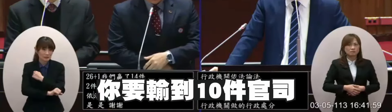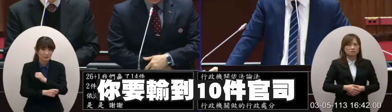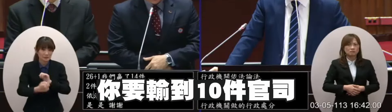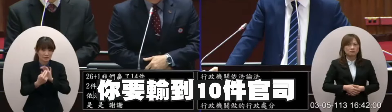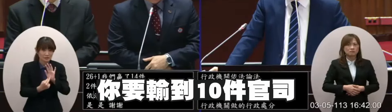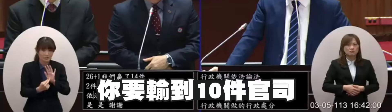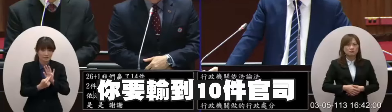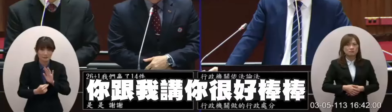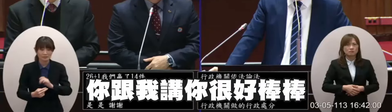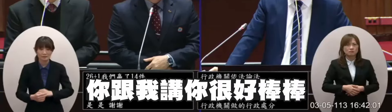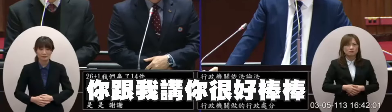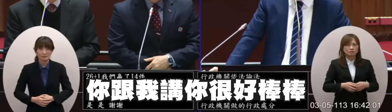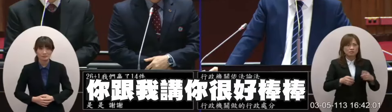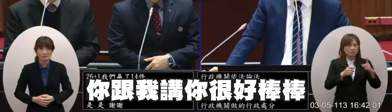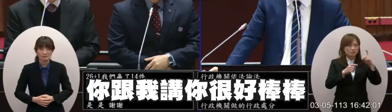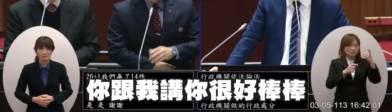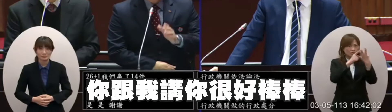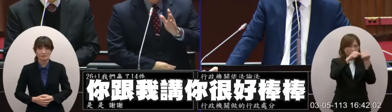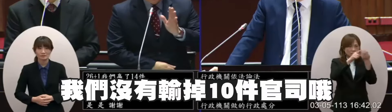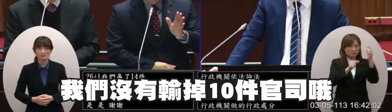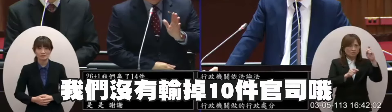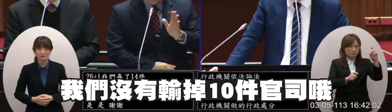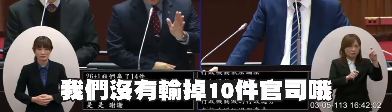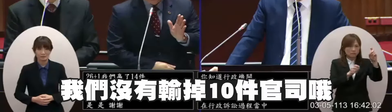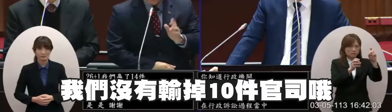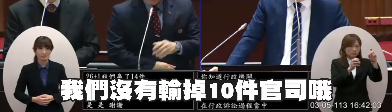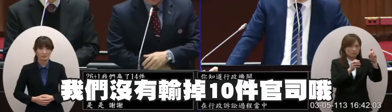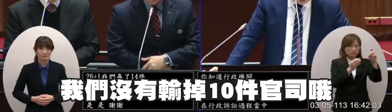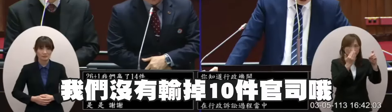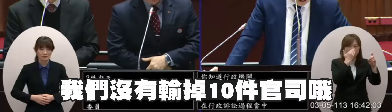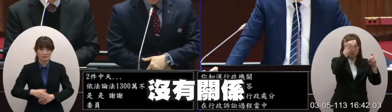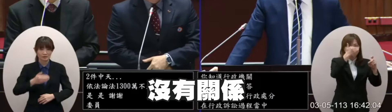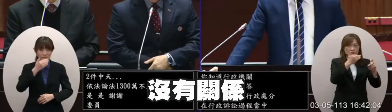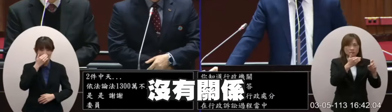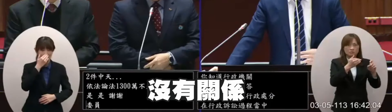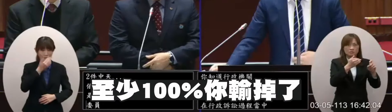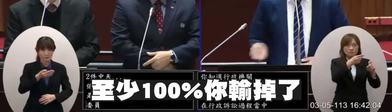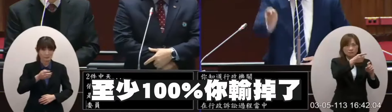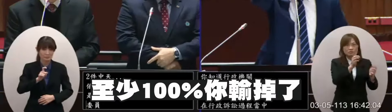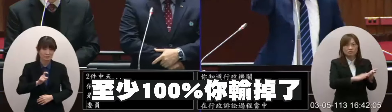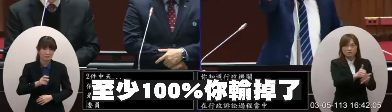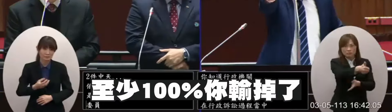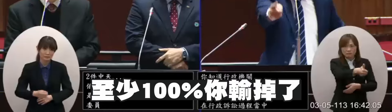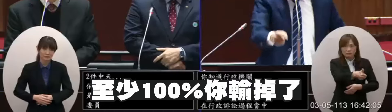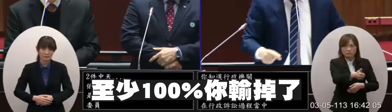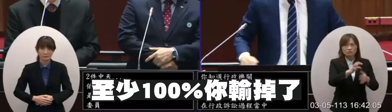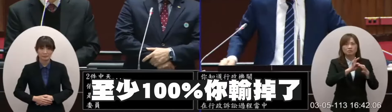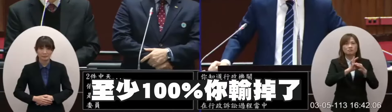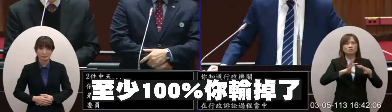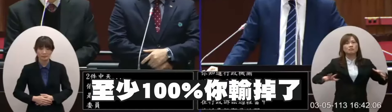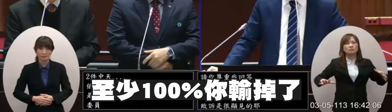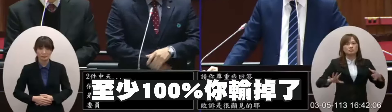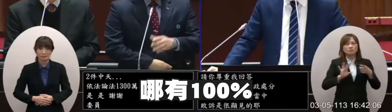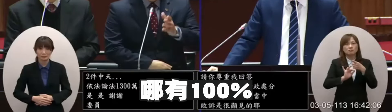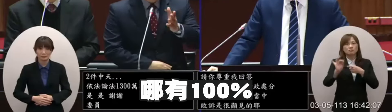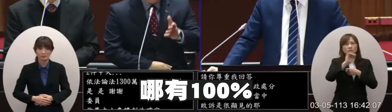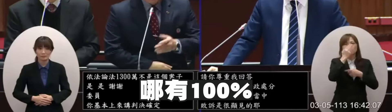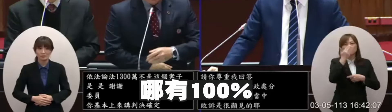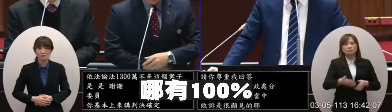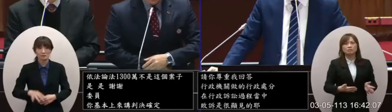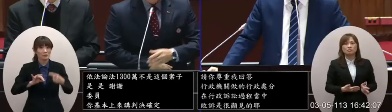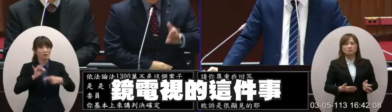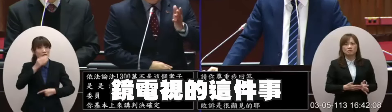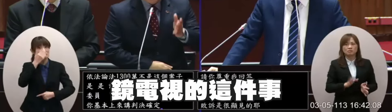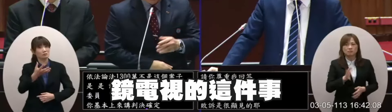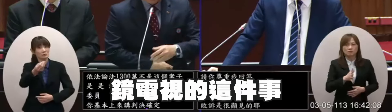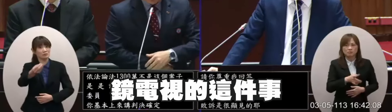到10件官司，你跟我讲你很跑棒棒。 没有输掉10件官司哦。 没有关系，至少100%你输掉了。 哪有